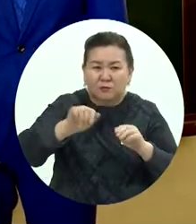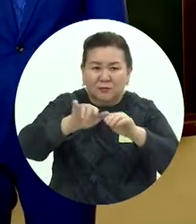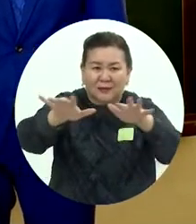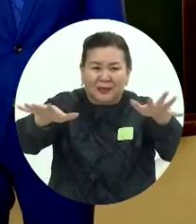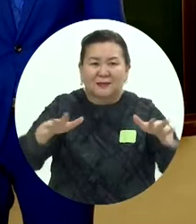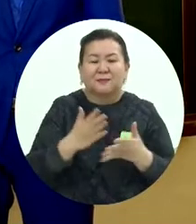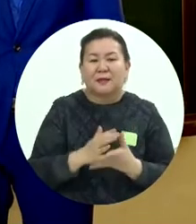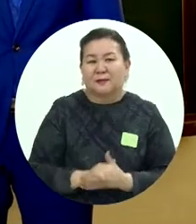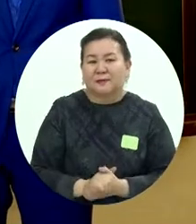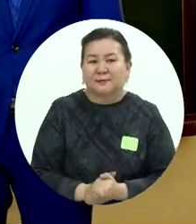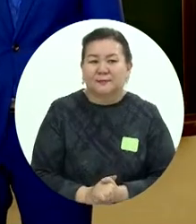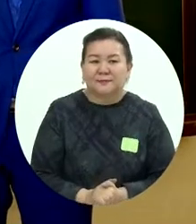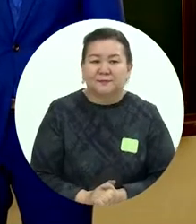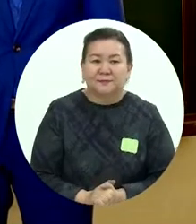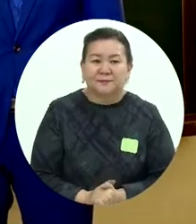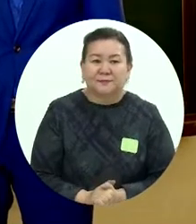байна.